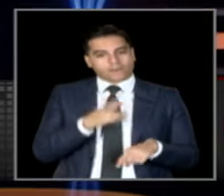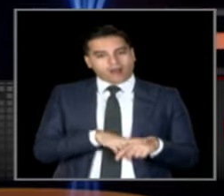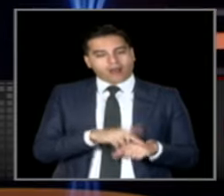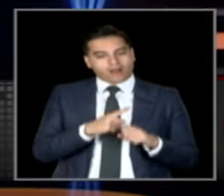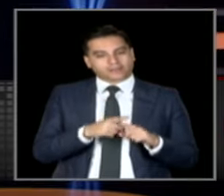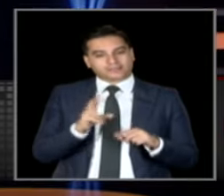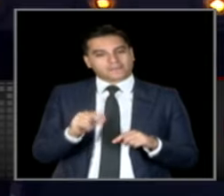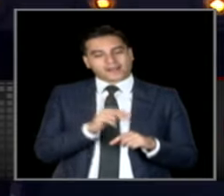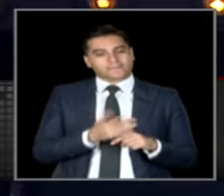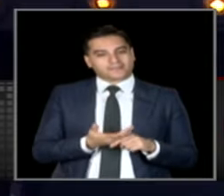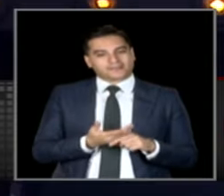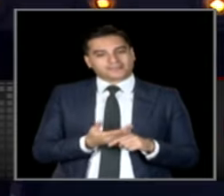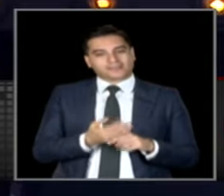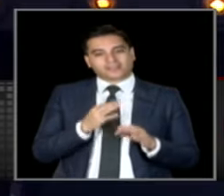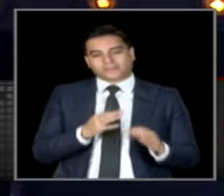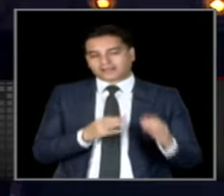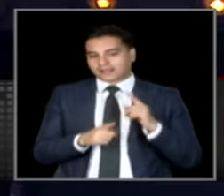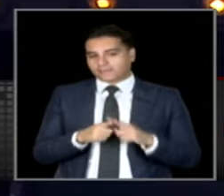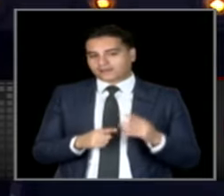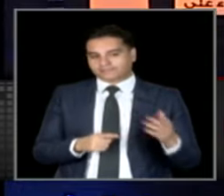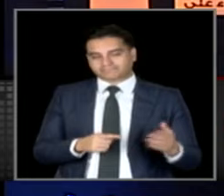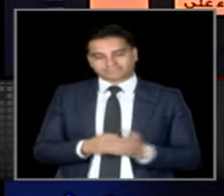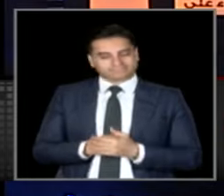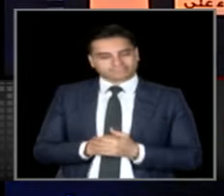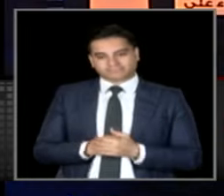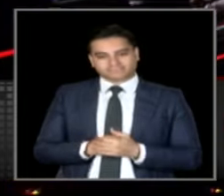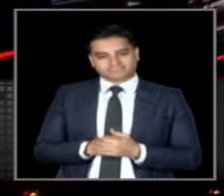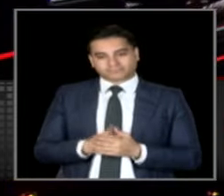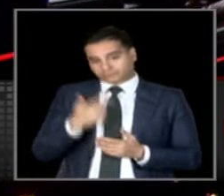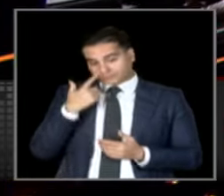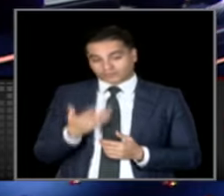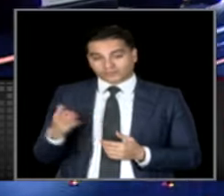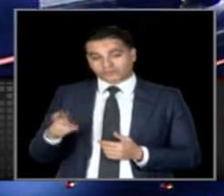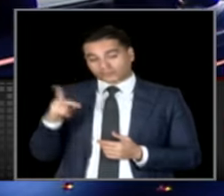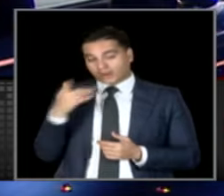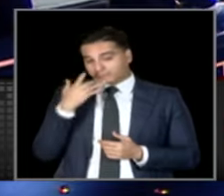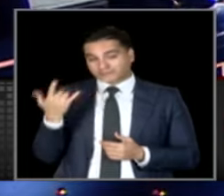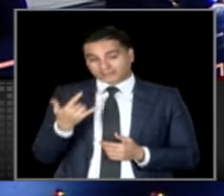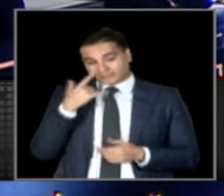ما تقلقش. طبعا إجابة خاطئة، مع إنه سؤال